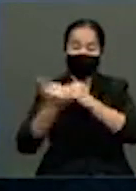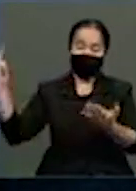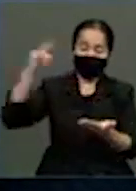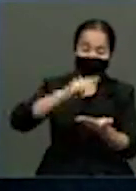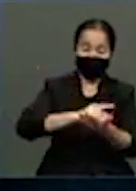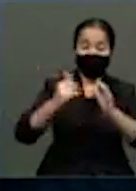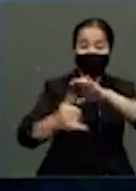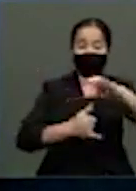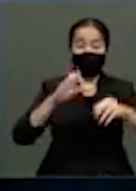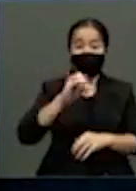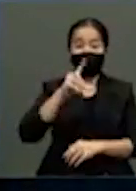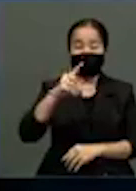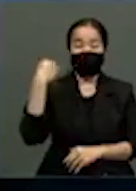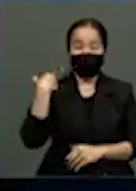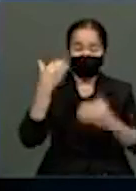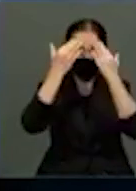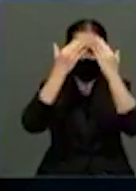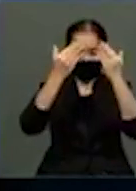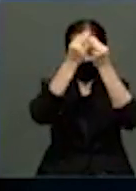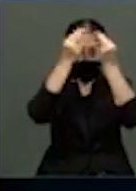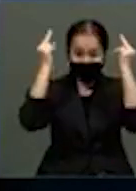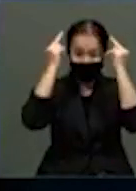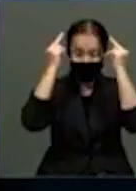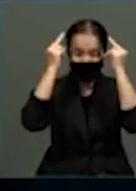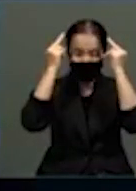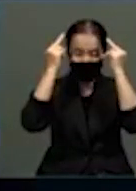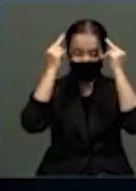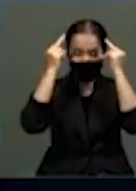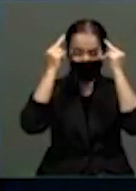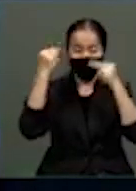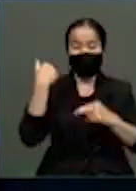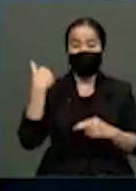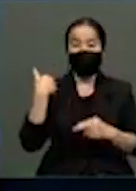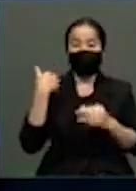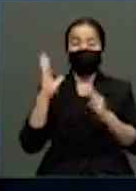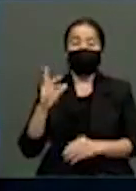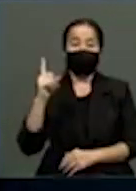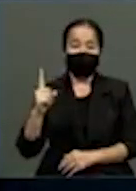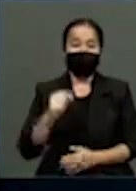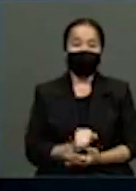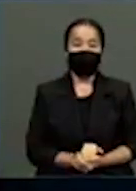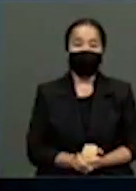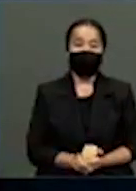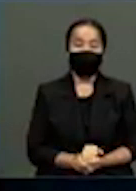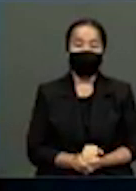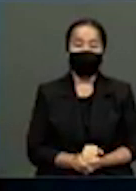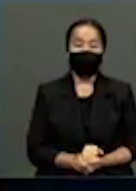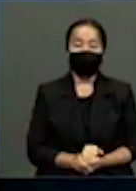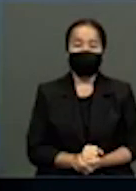เป็นซาอุดิอาระเบีย3ประธานโทษครับเซอร์เบียนะครับ1รายนะครับแล้ว